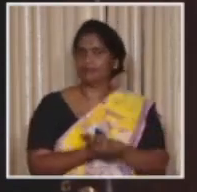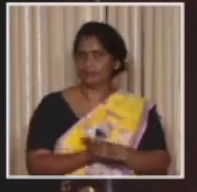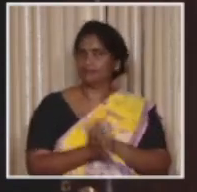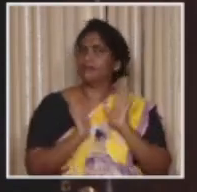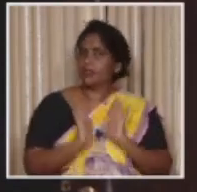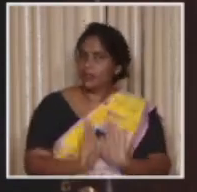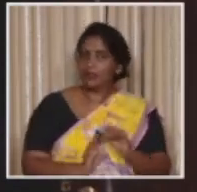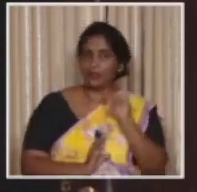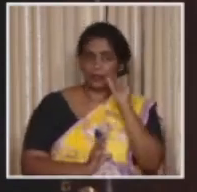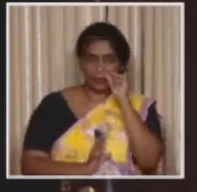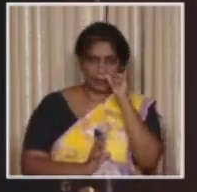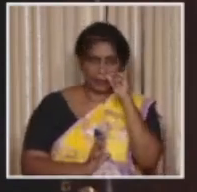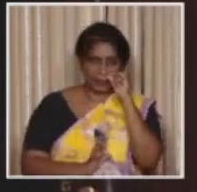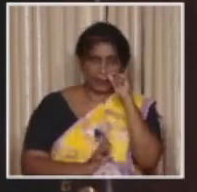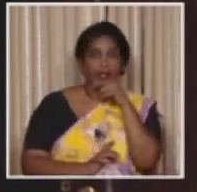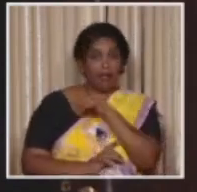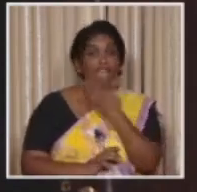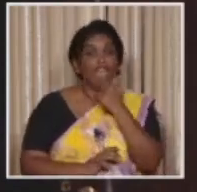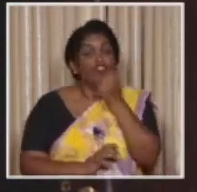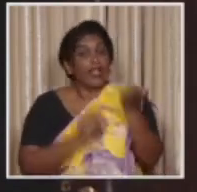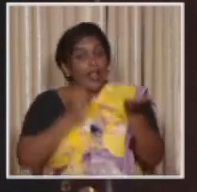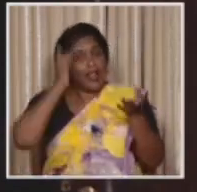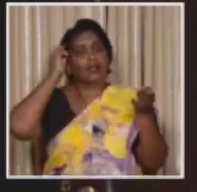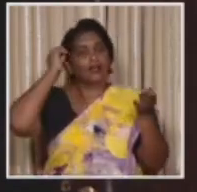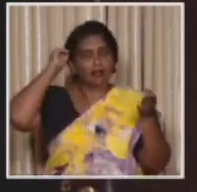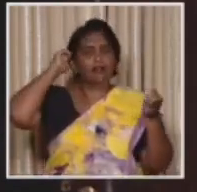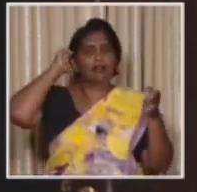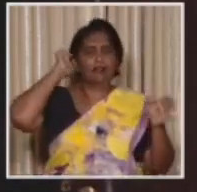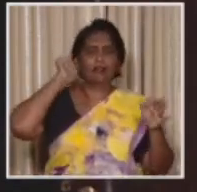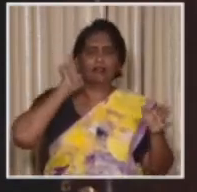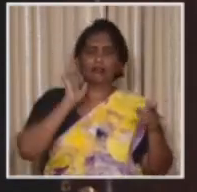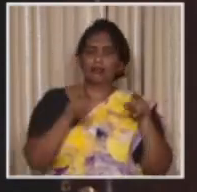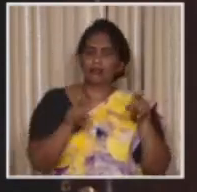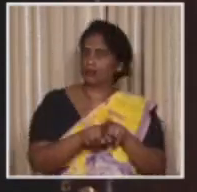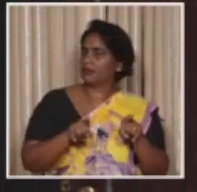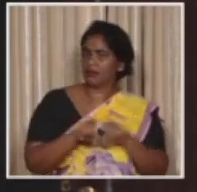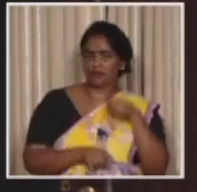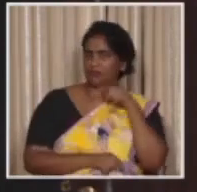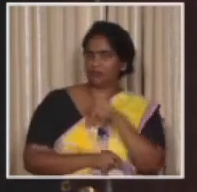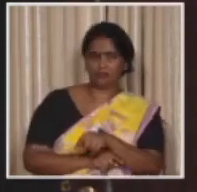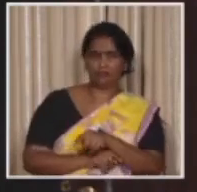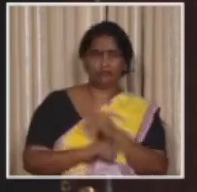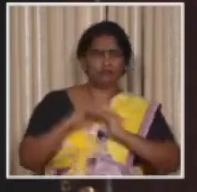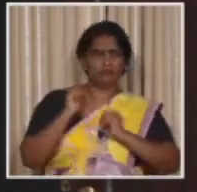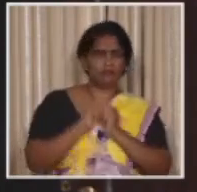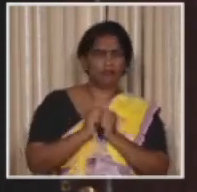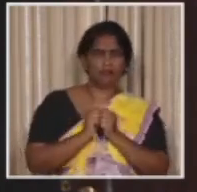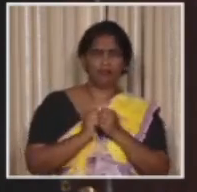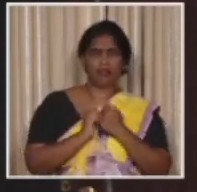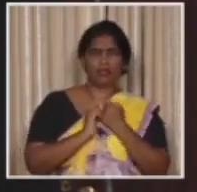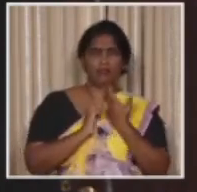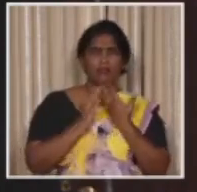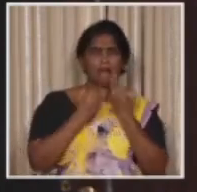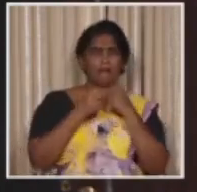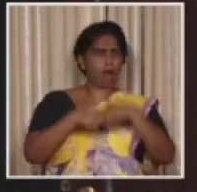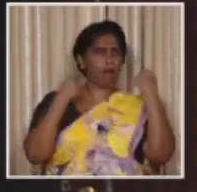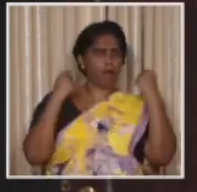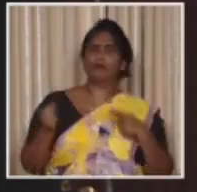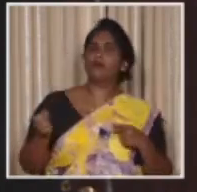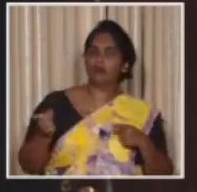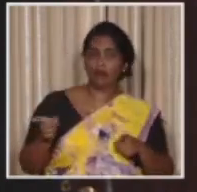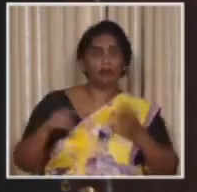හැබැයි ඔහුත් ජලය ඉල්ලන කෙනෙක්. එතකොට මෙතන conflict of interest කියන සිද්ධාන්තයත් බිඳ වැටෙනවා.